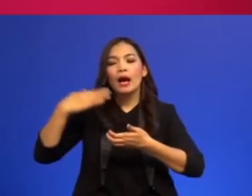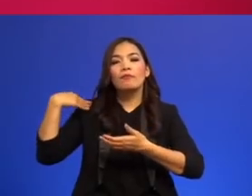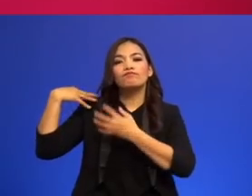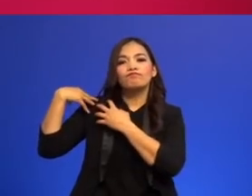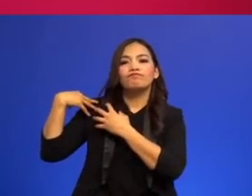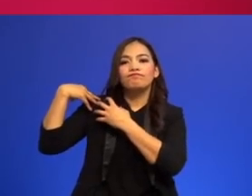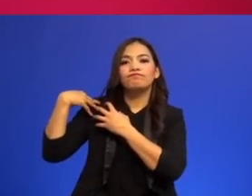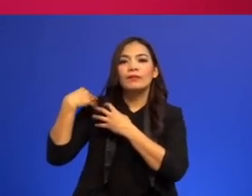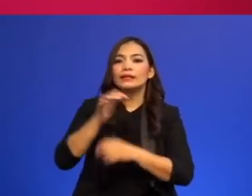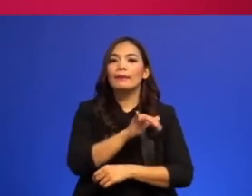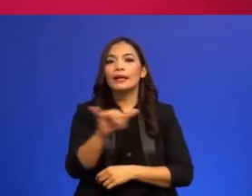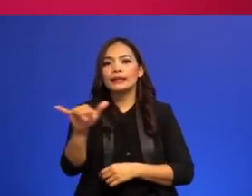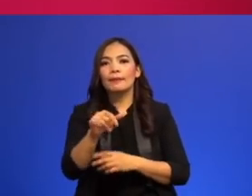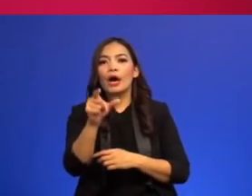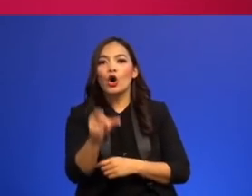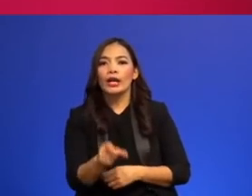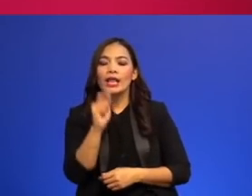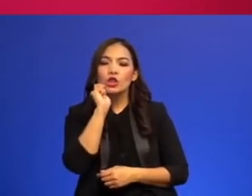beban orang tua